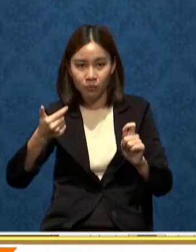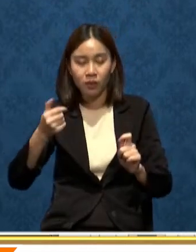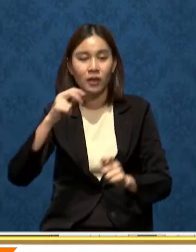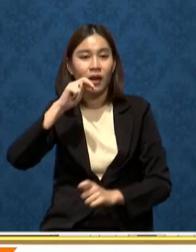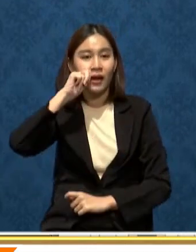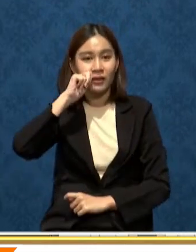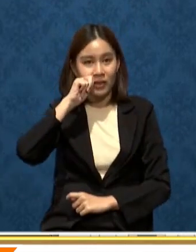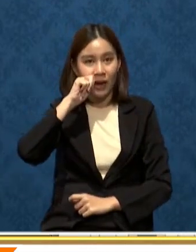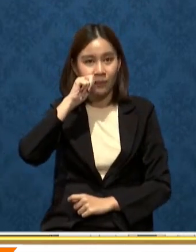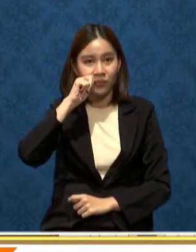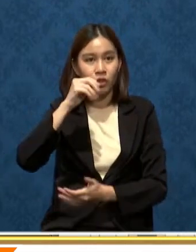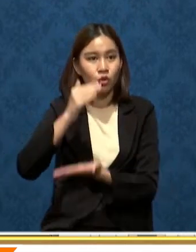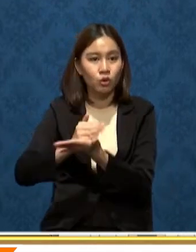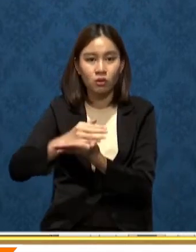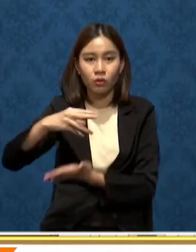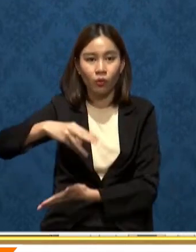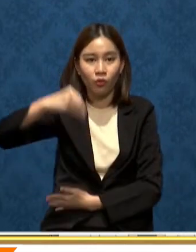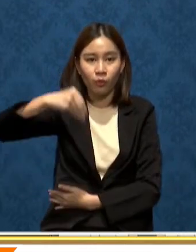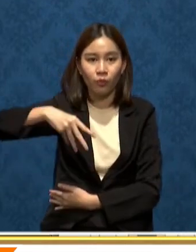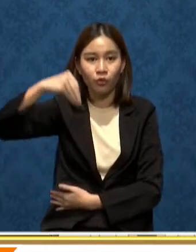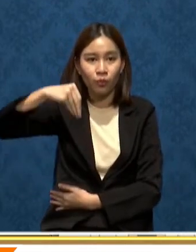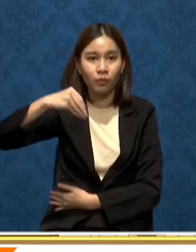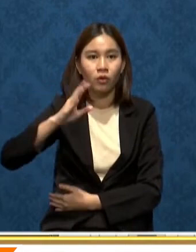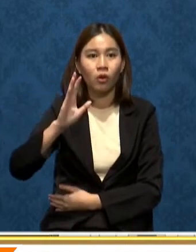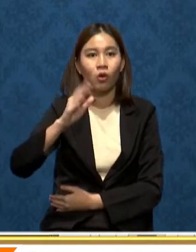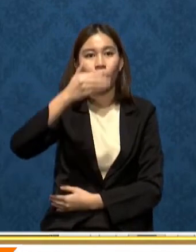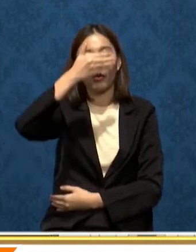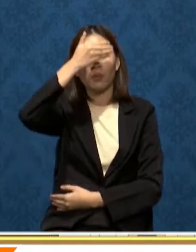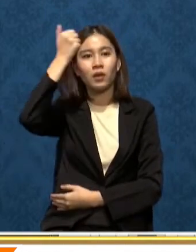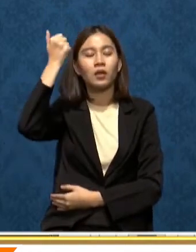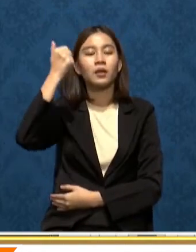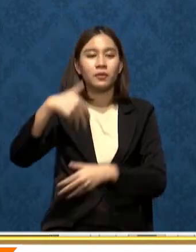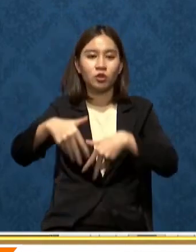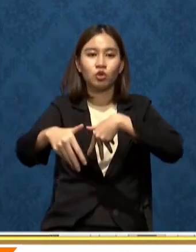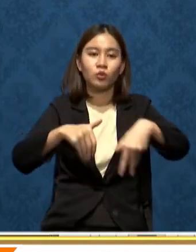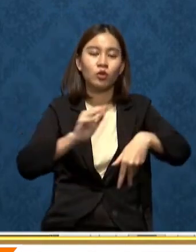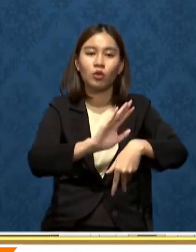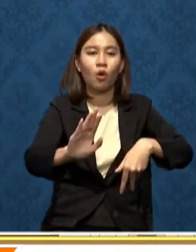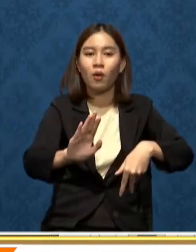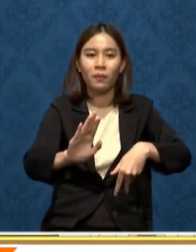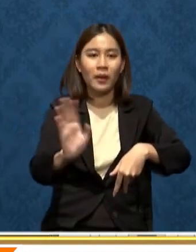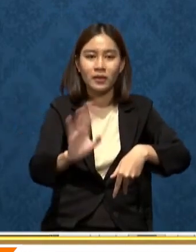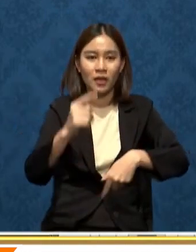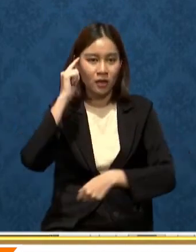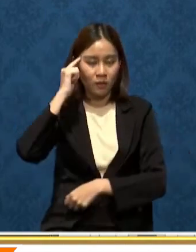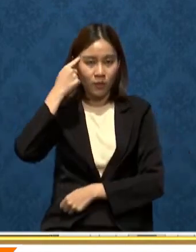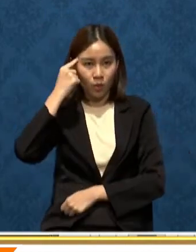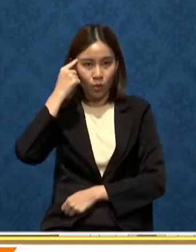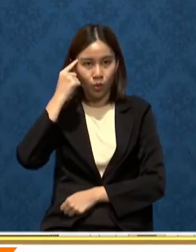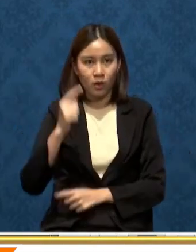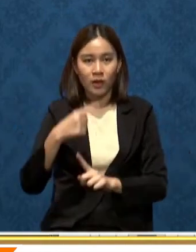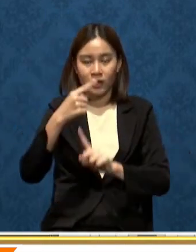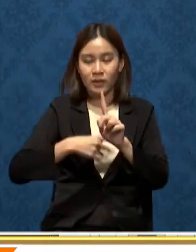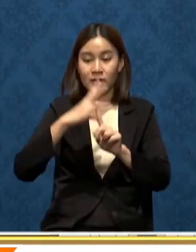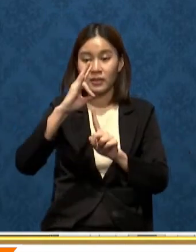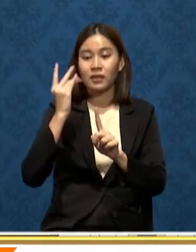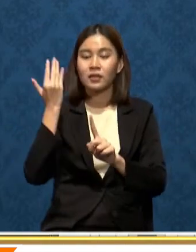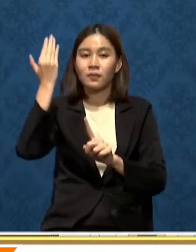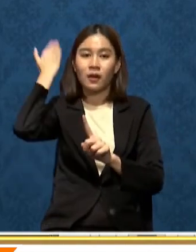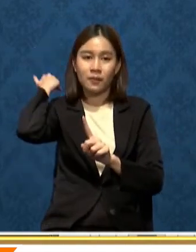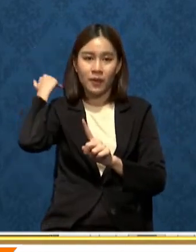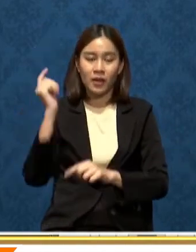น้ประปาหยดไลเป็วาเล่นอ๋อผมลมไครับท่านไม่ใช่คนพ้นที่ท่อาจะยไม่รู้ก็ได้แต่ในเจ็เดือนทผ่านมา